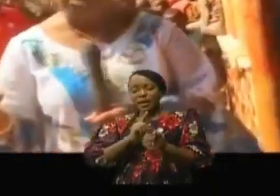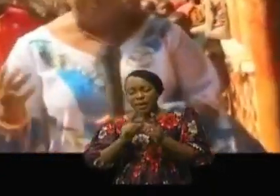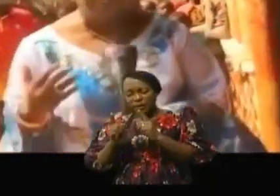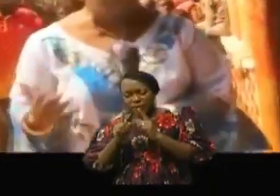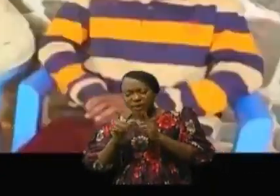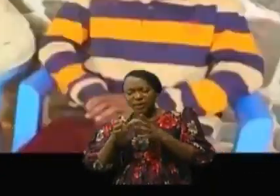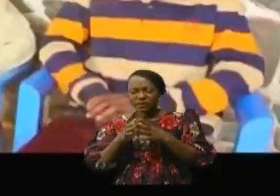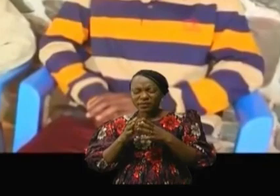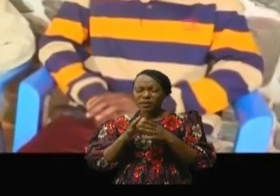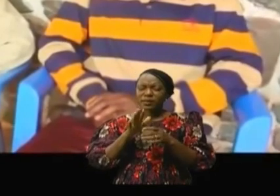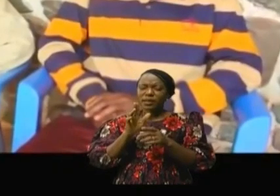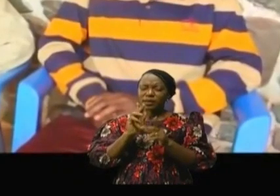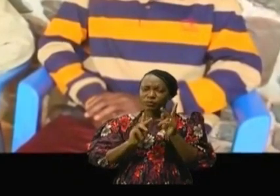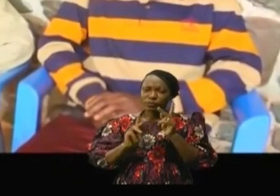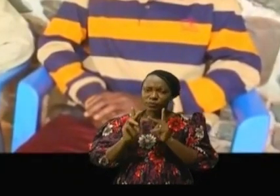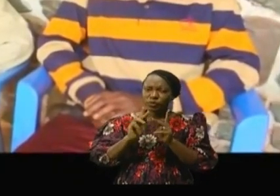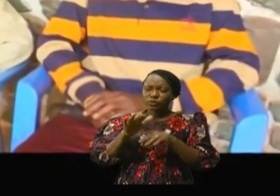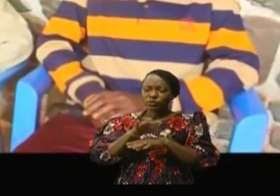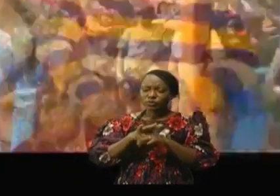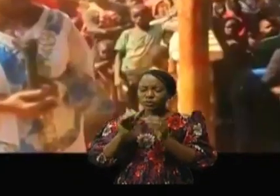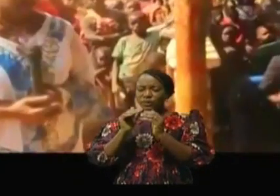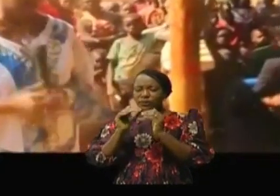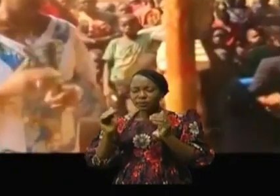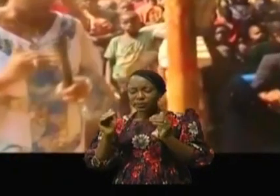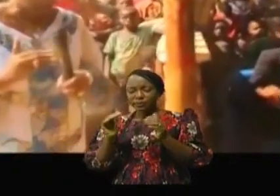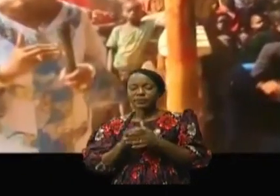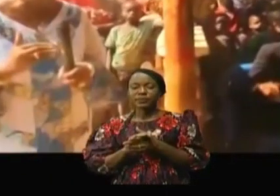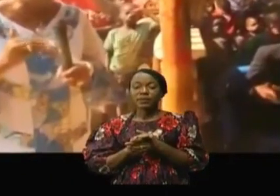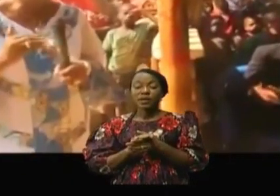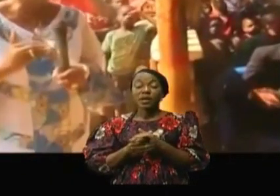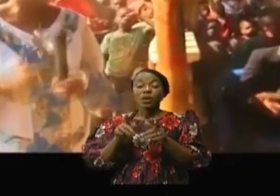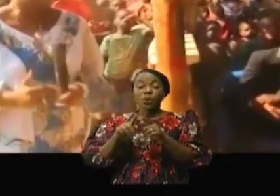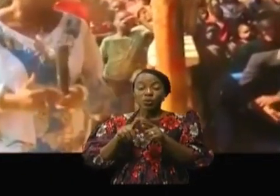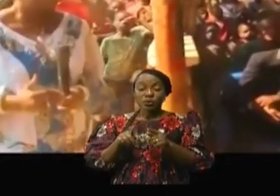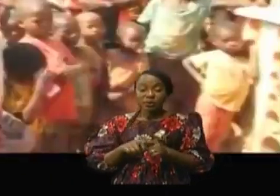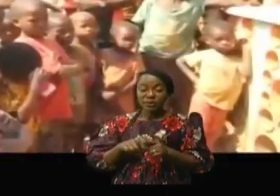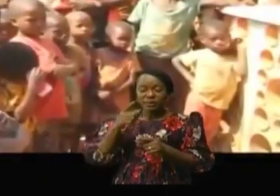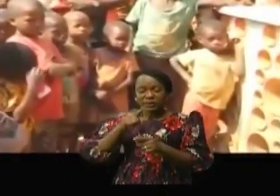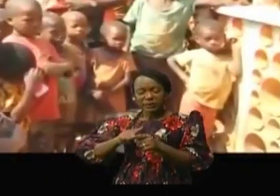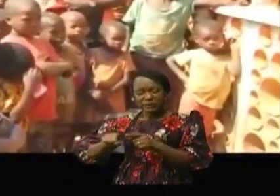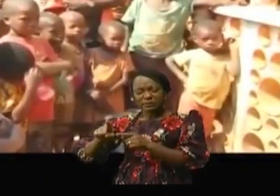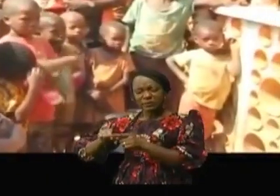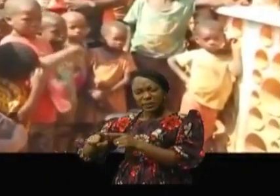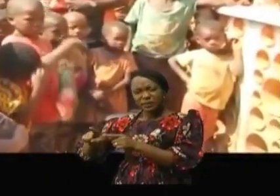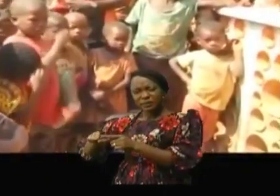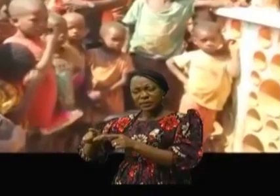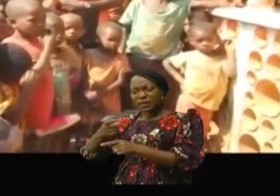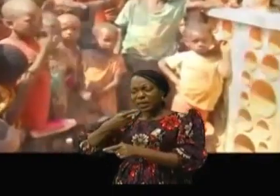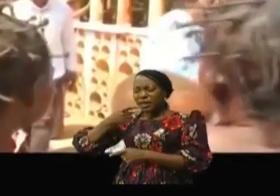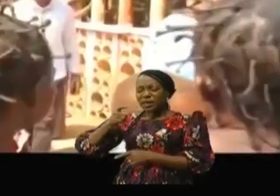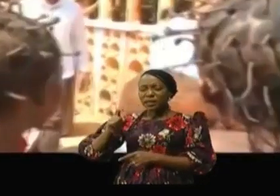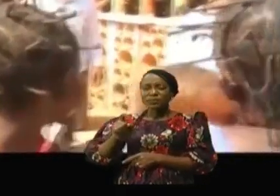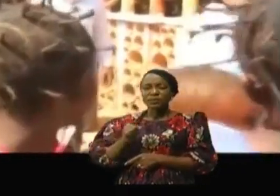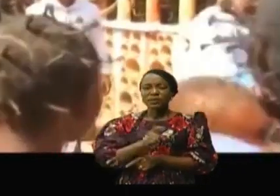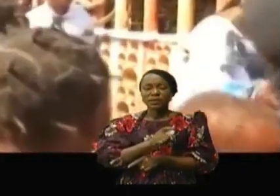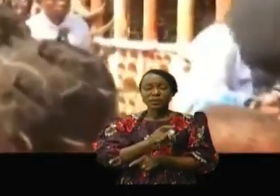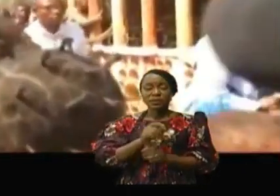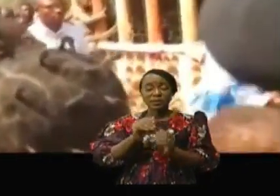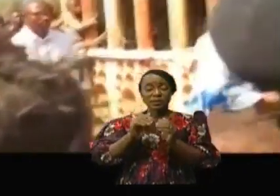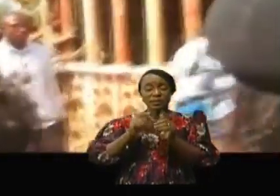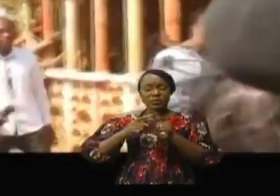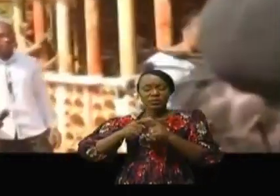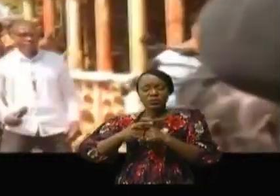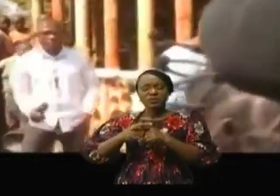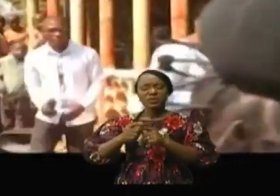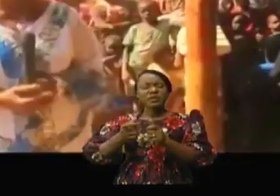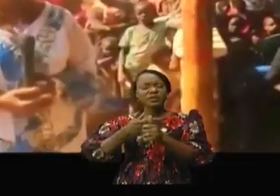de la population sur la paix et la cohésion sociale. Pour le règlement de les différends, elle a recommandé la résolution pacifique des conflits,